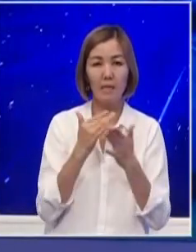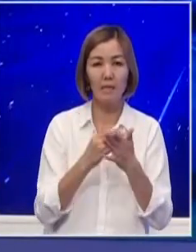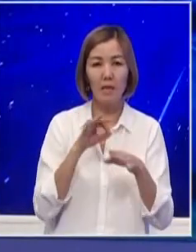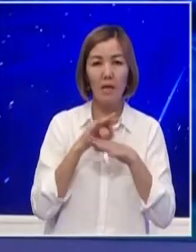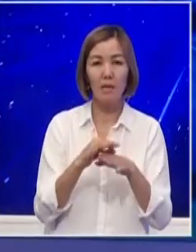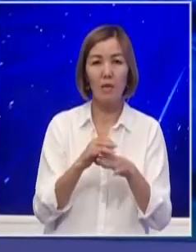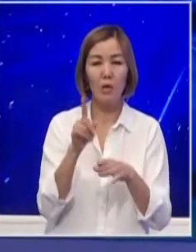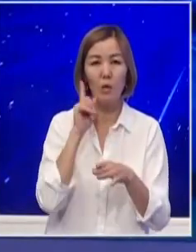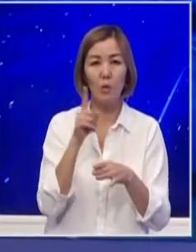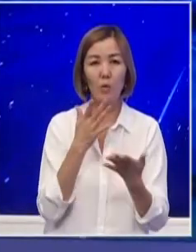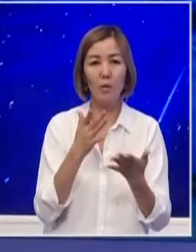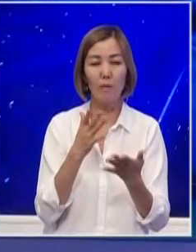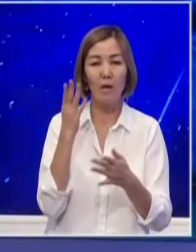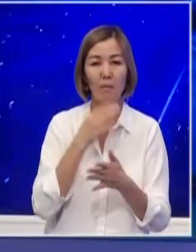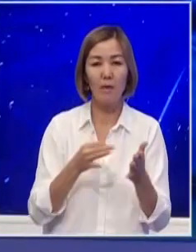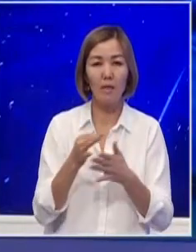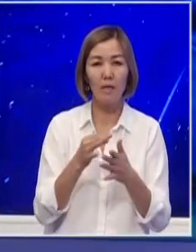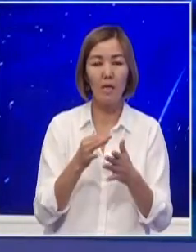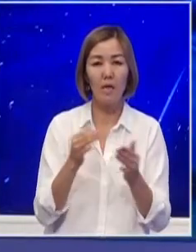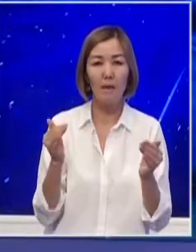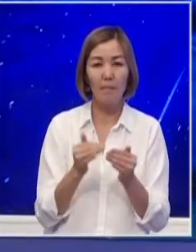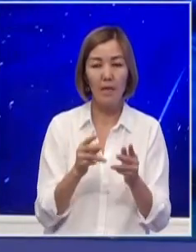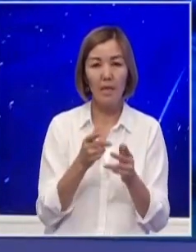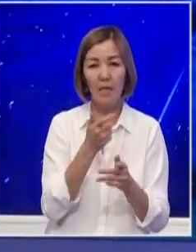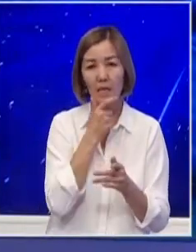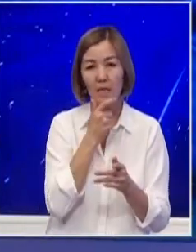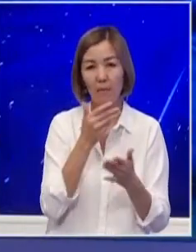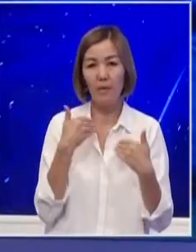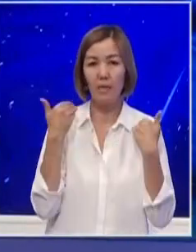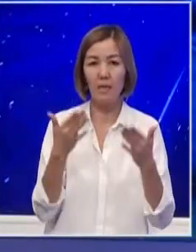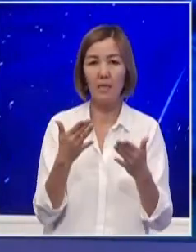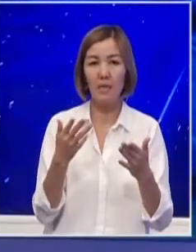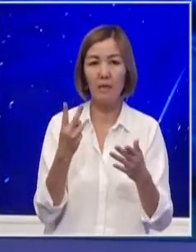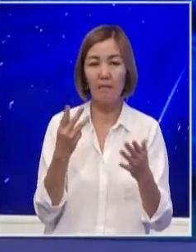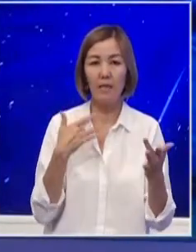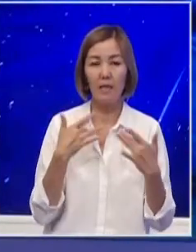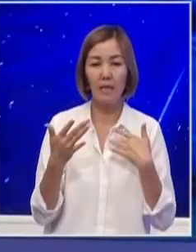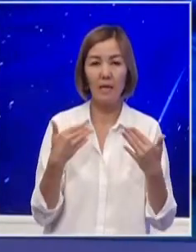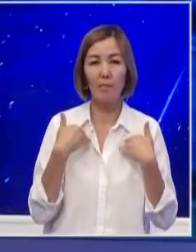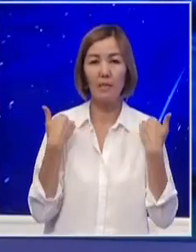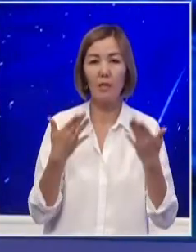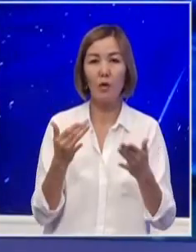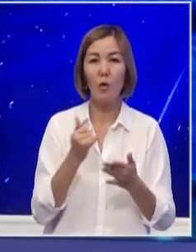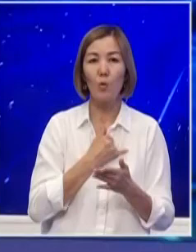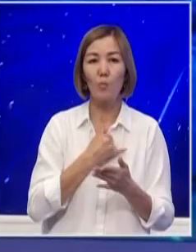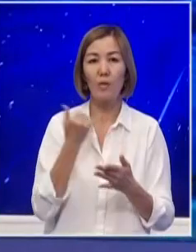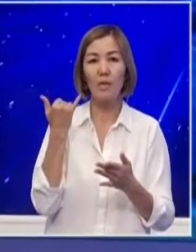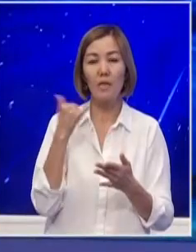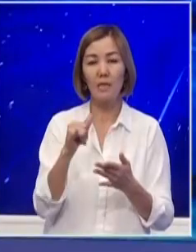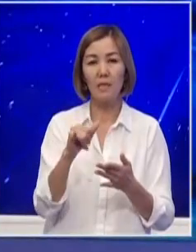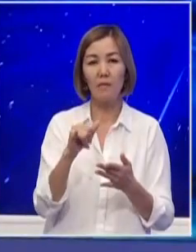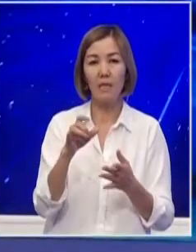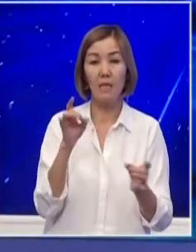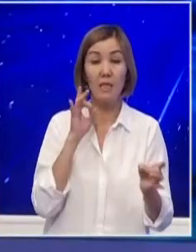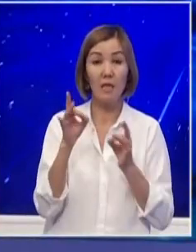мероприятия юными гастролерами из Алматы на суд маленьких зрителей были представлены две театральные постановки «У меня зазвонил телефон»